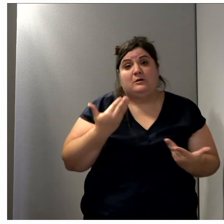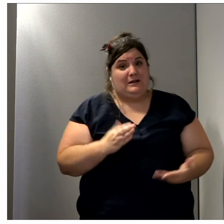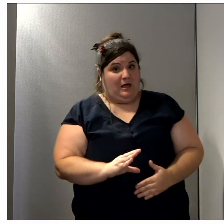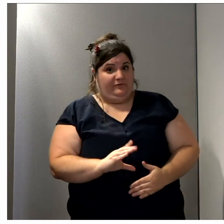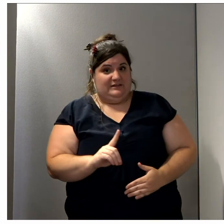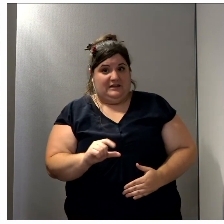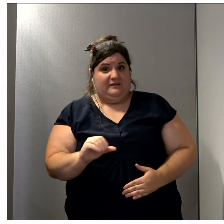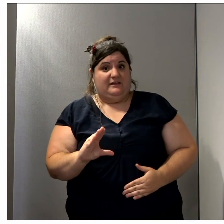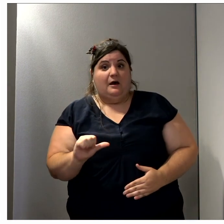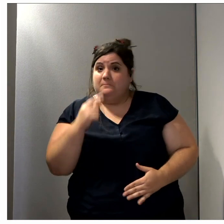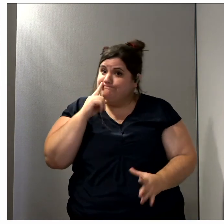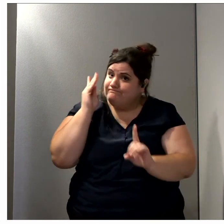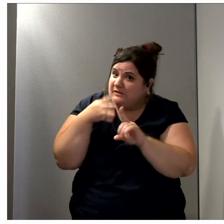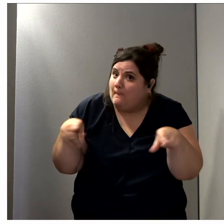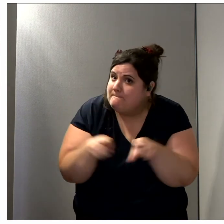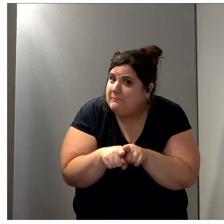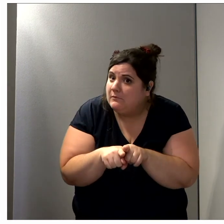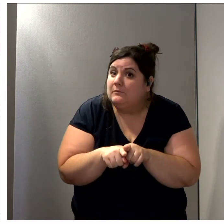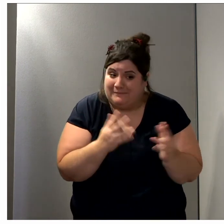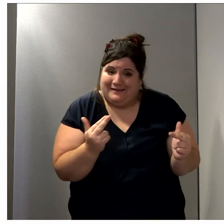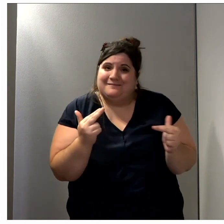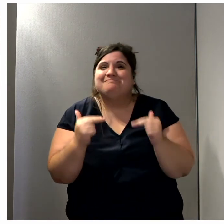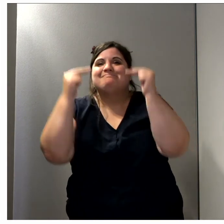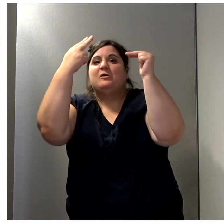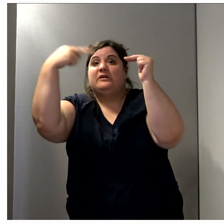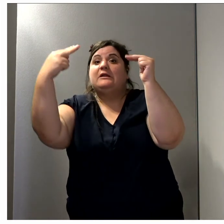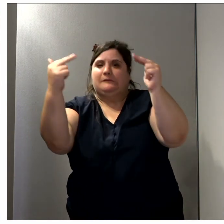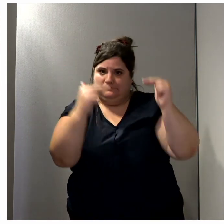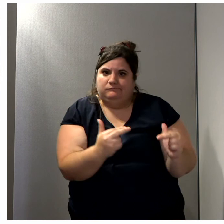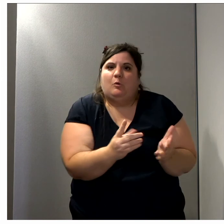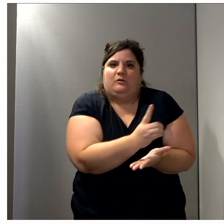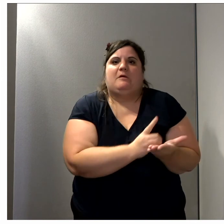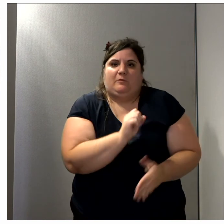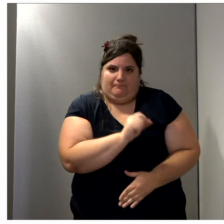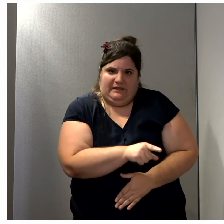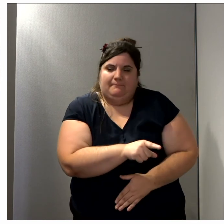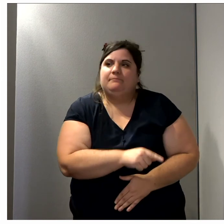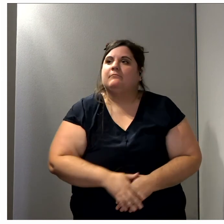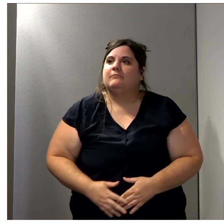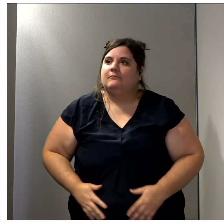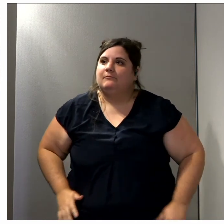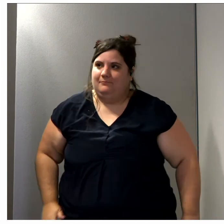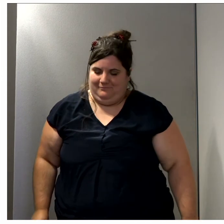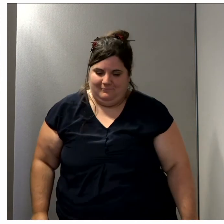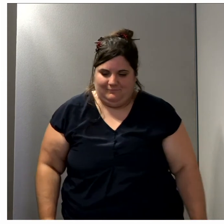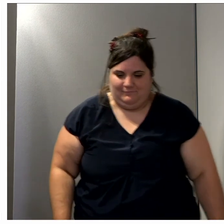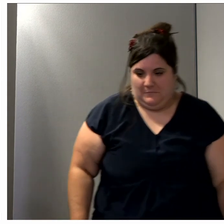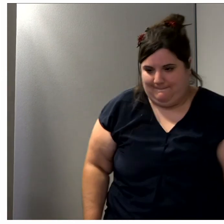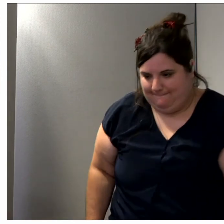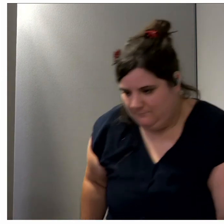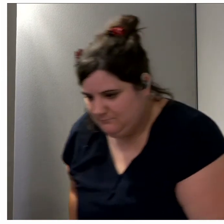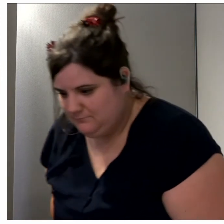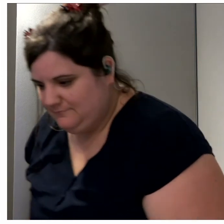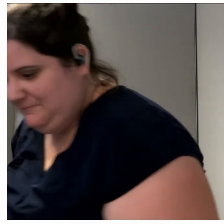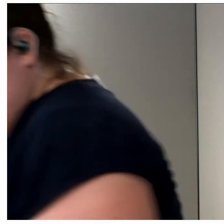niveau départemental. Par contre, le travail collaboratif, les instances de démocratie participative ne